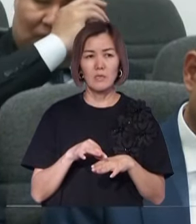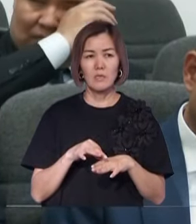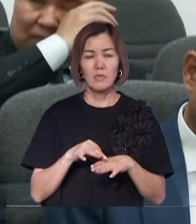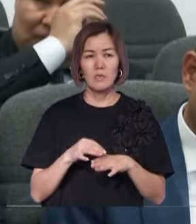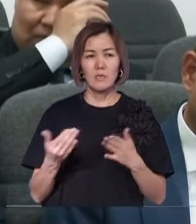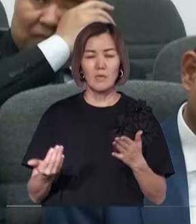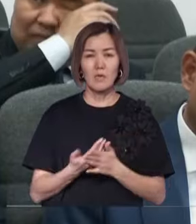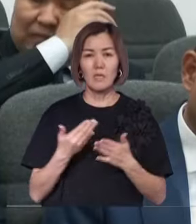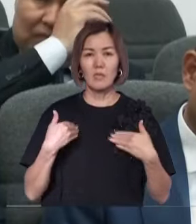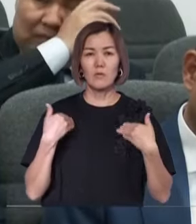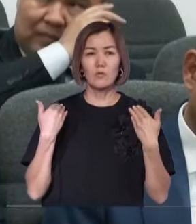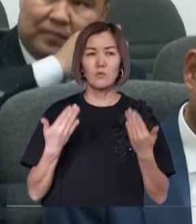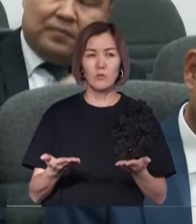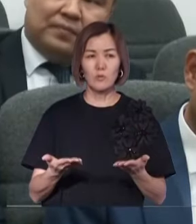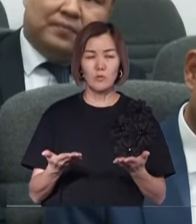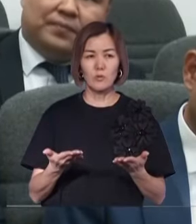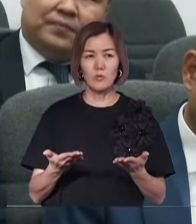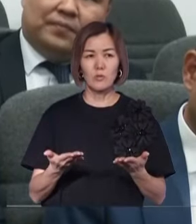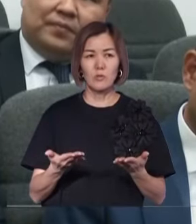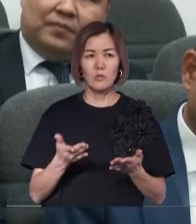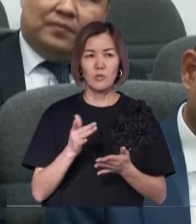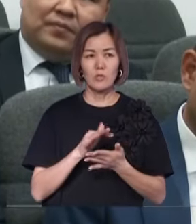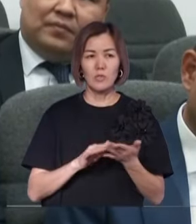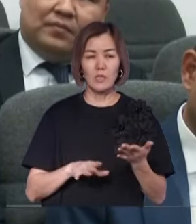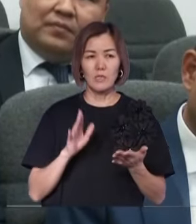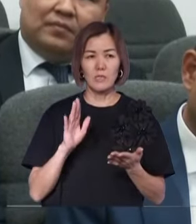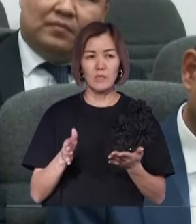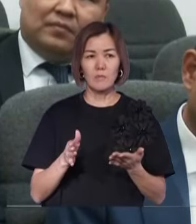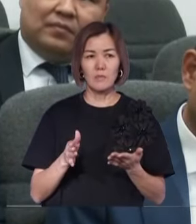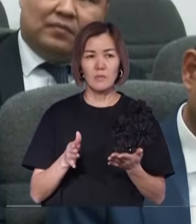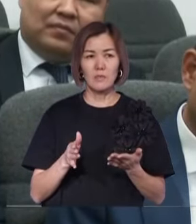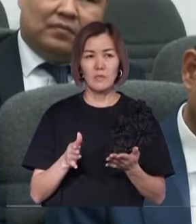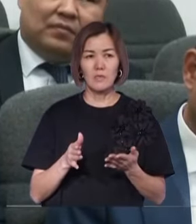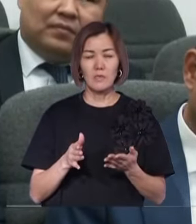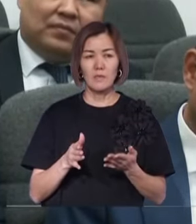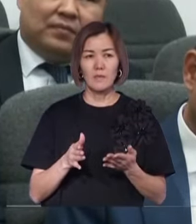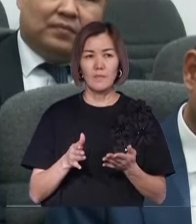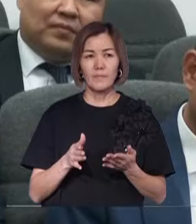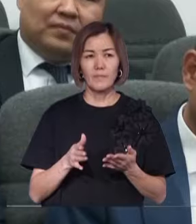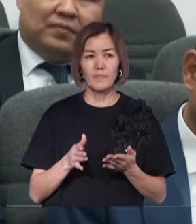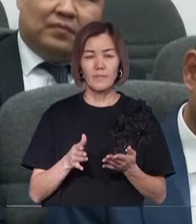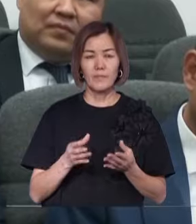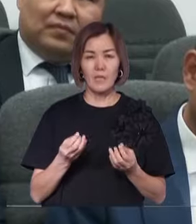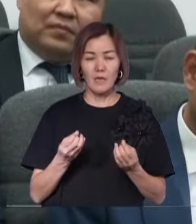бойынша. Сол кісі түрлетуін болса, онда артығымен орындалады.